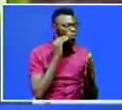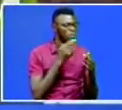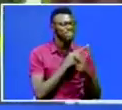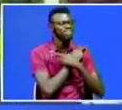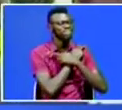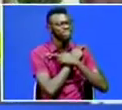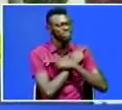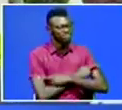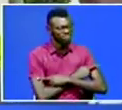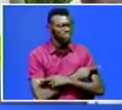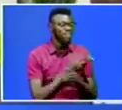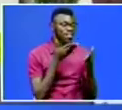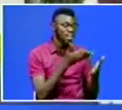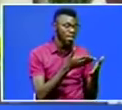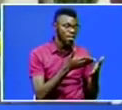tu.